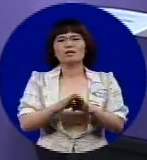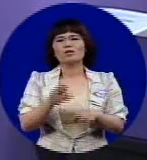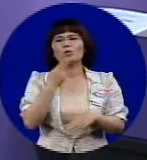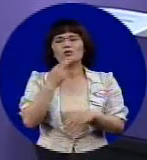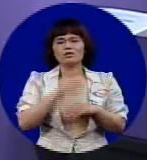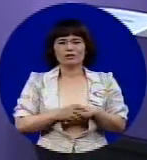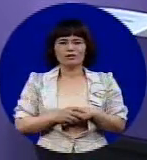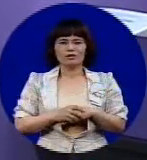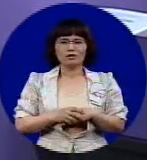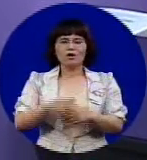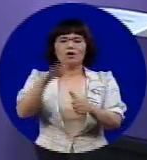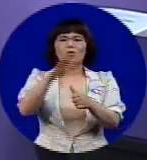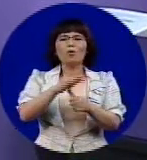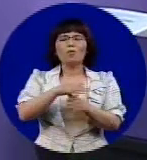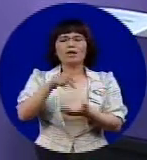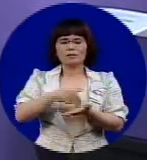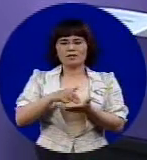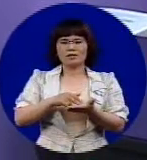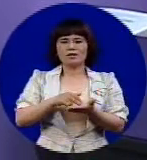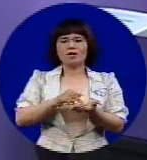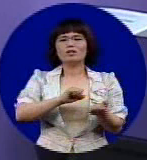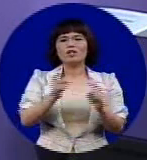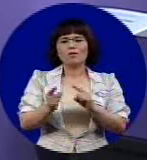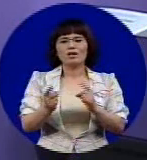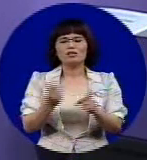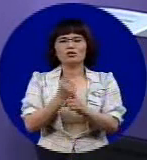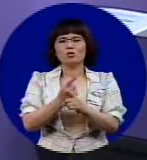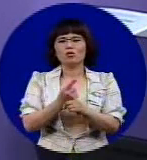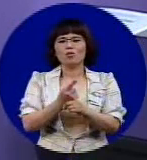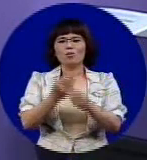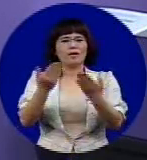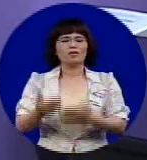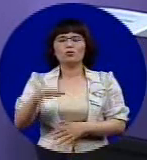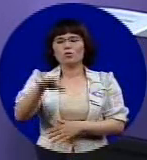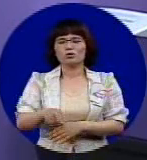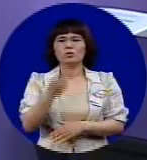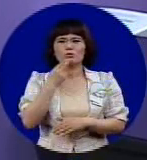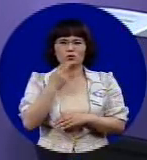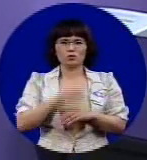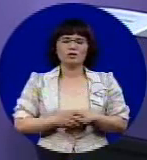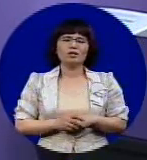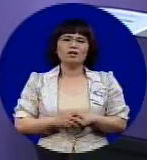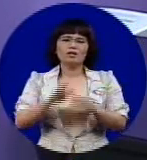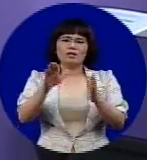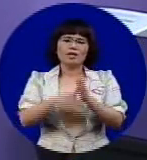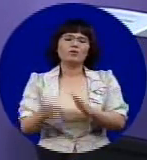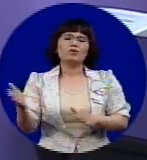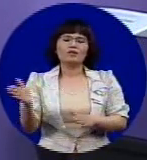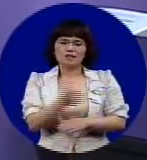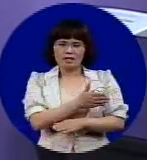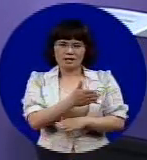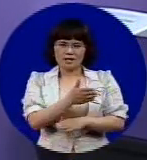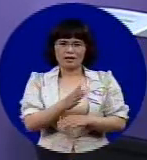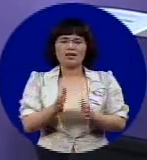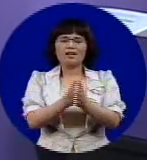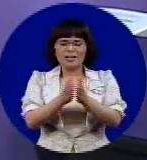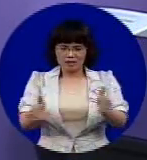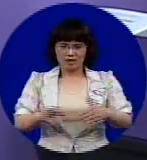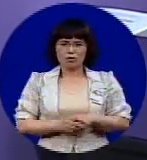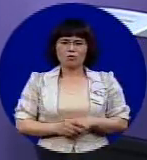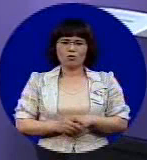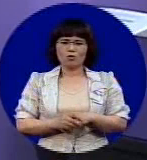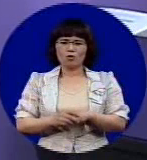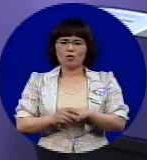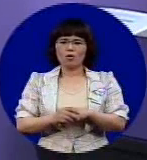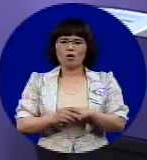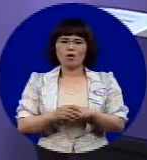복지관이 없었어요. 그리고 아이들이 재활치료 받으러 갈 곳도 없었고 그래서 저희가 그때부터 시작을 했고요. 그리고